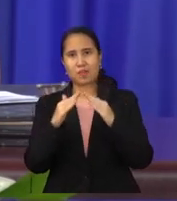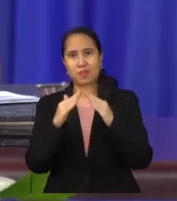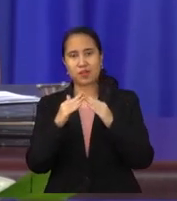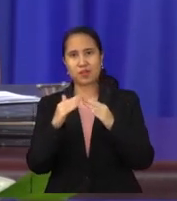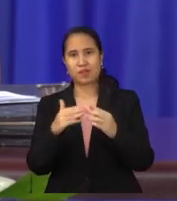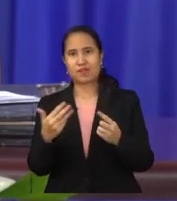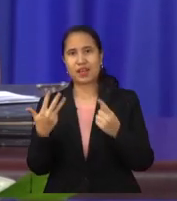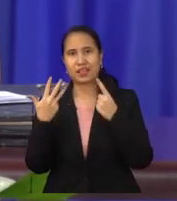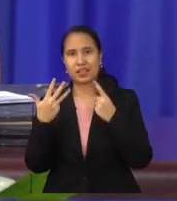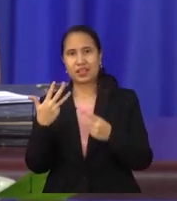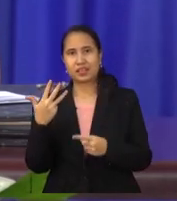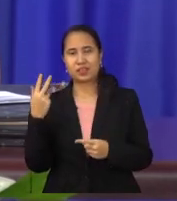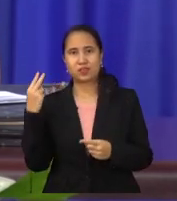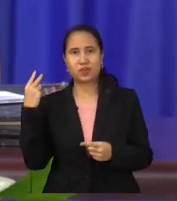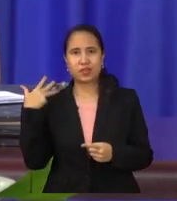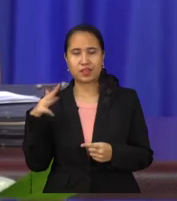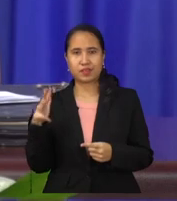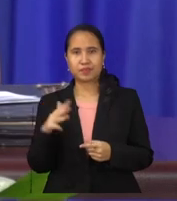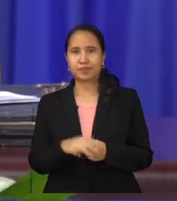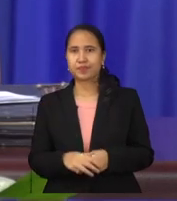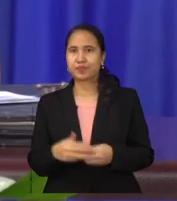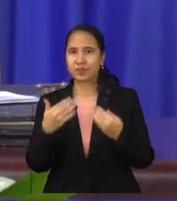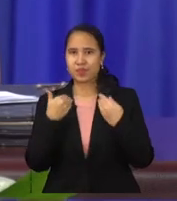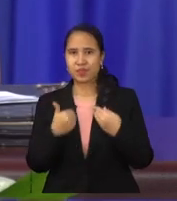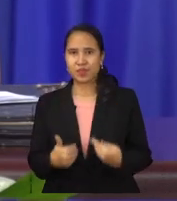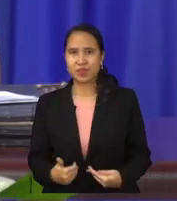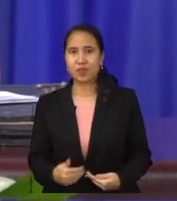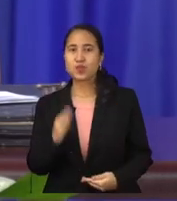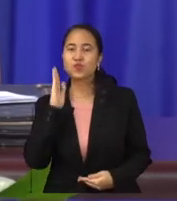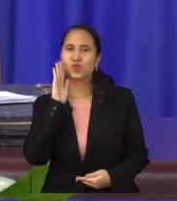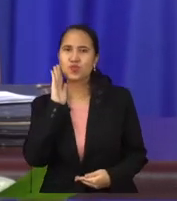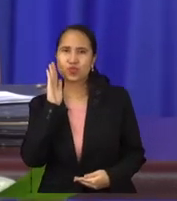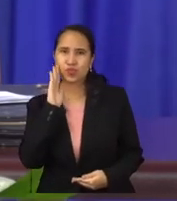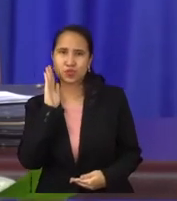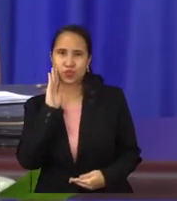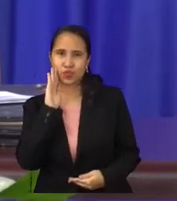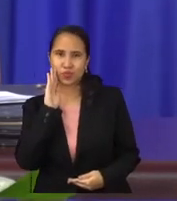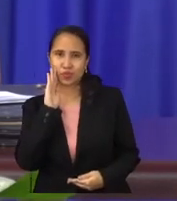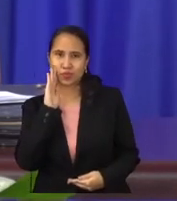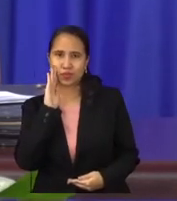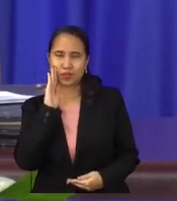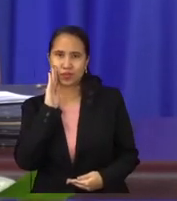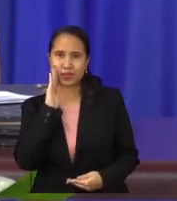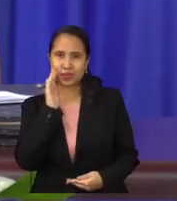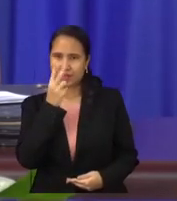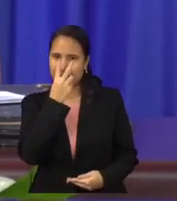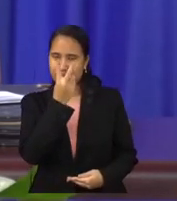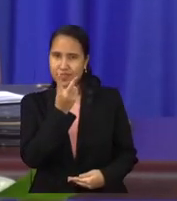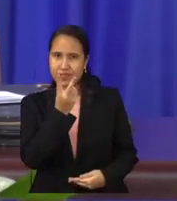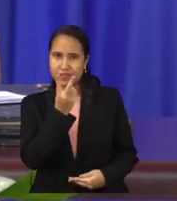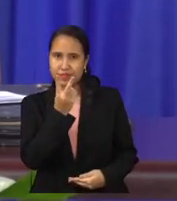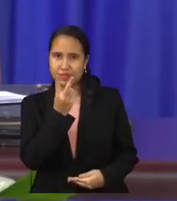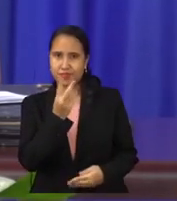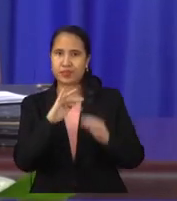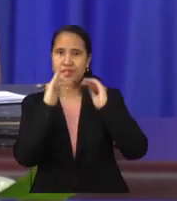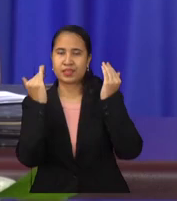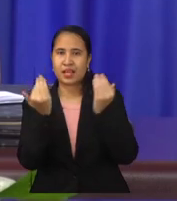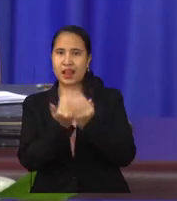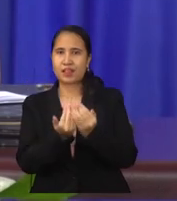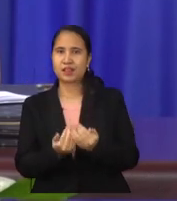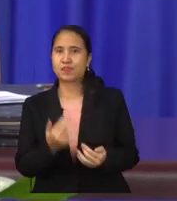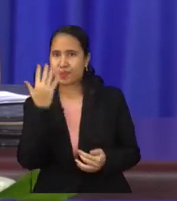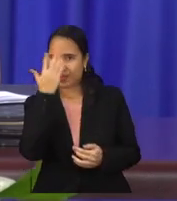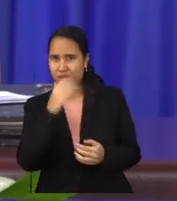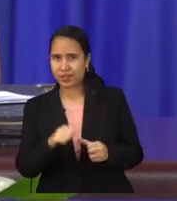aanzien van door slachtoffers ingesteld verzoek, eveneens geconcludeerd dat door de algemene